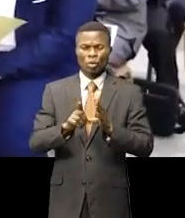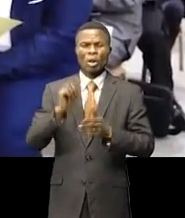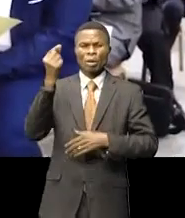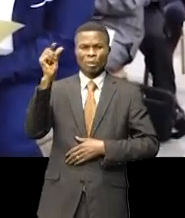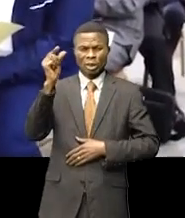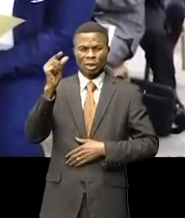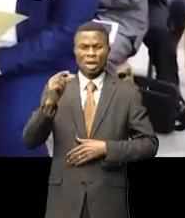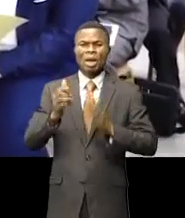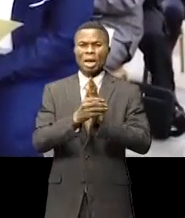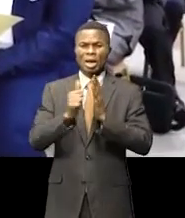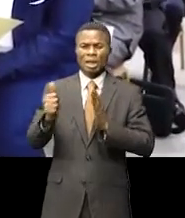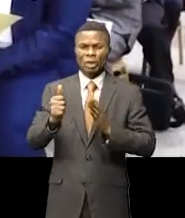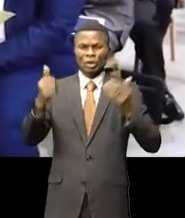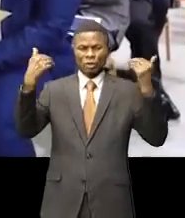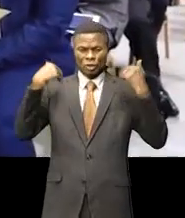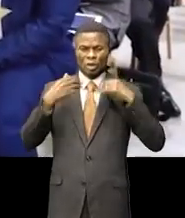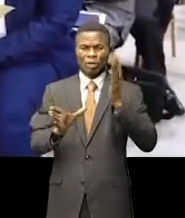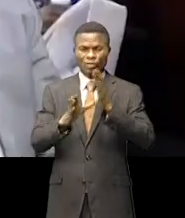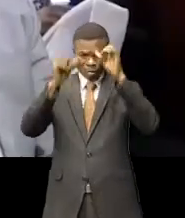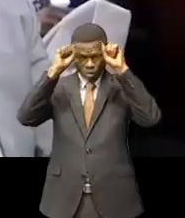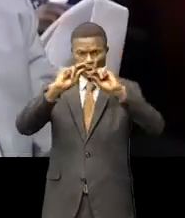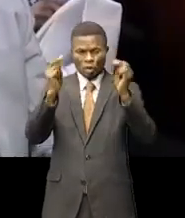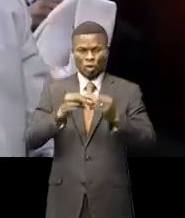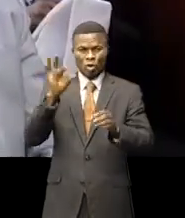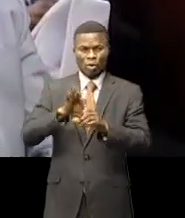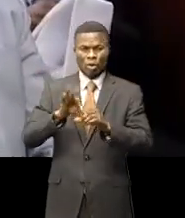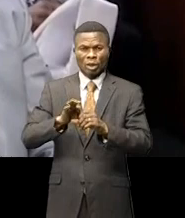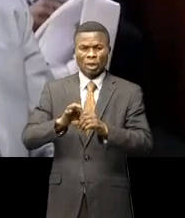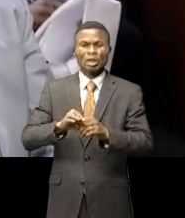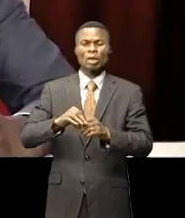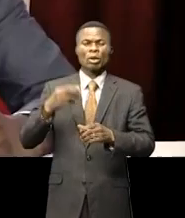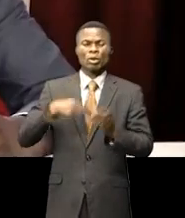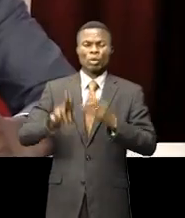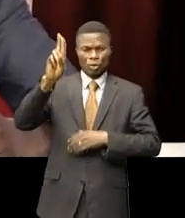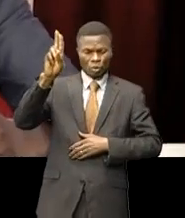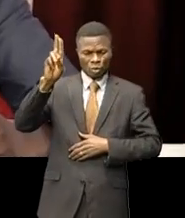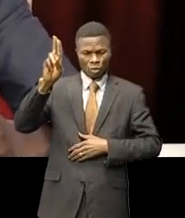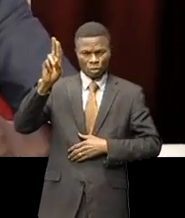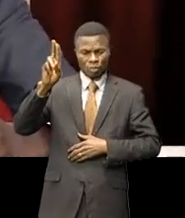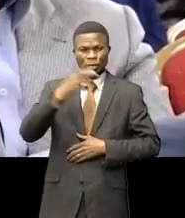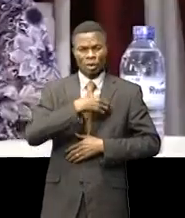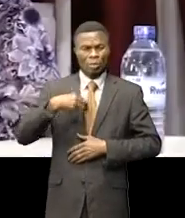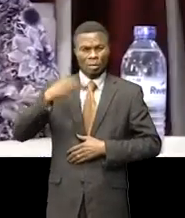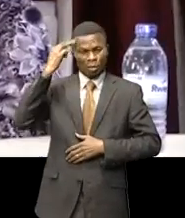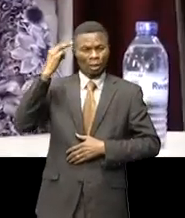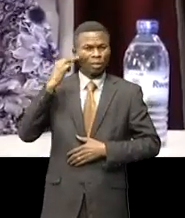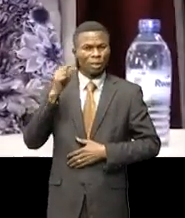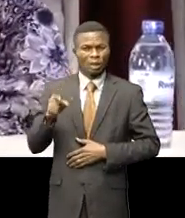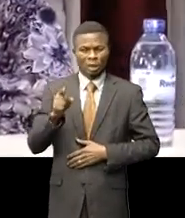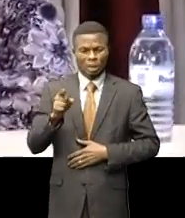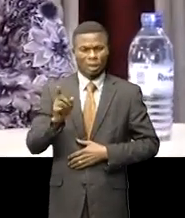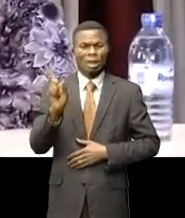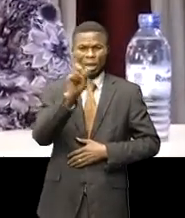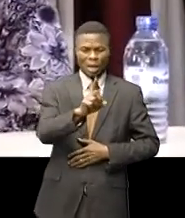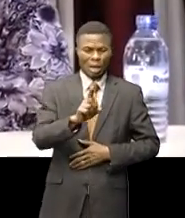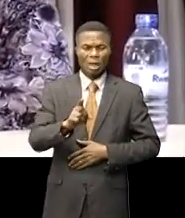sa qualité de cadre et vice-président de la commission électorale permanente de l'UDPS Tshisekedi, Antoinette Samba Kalambay s'est rendue